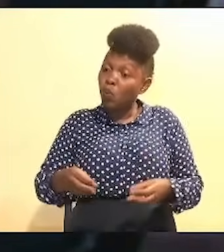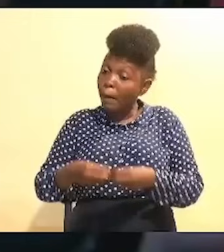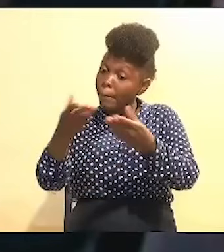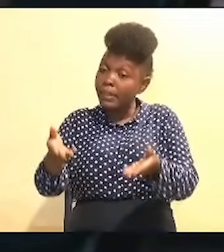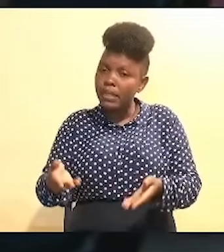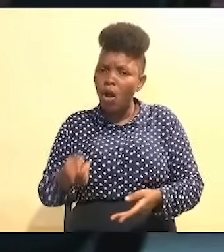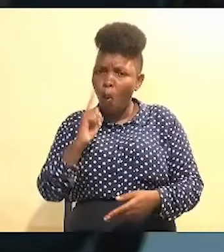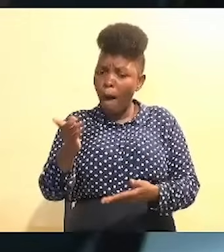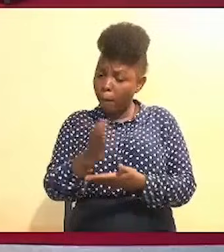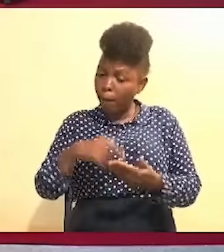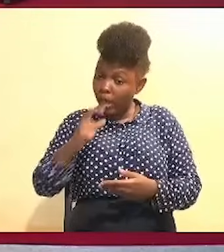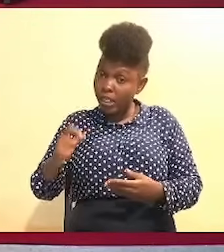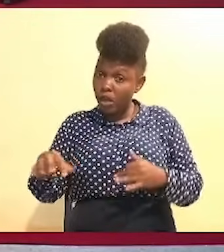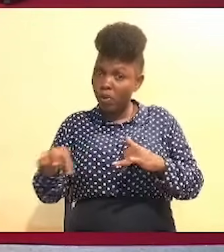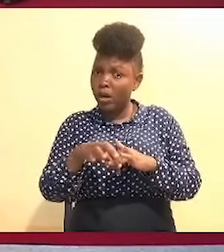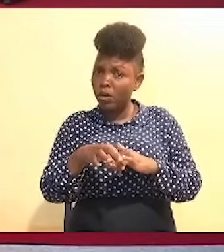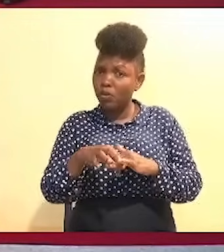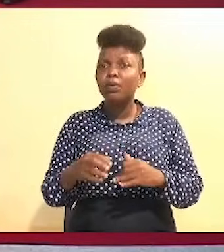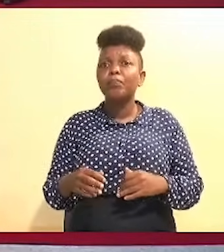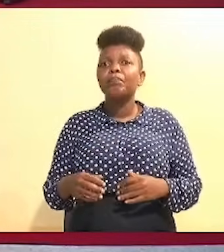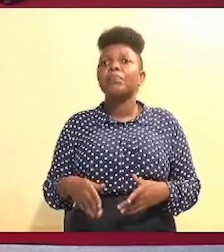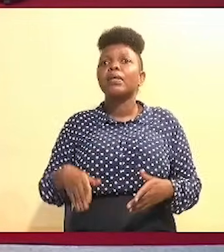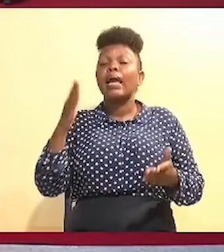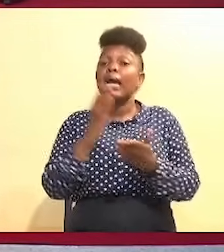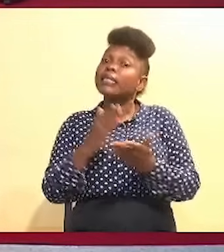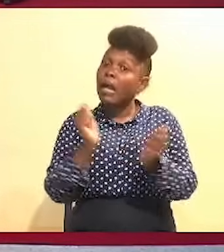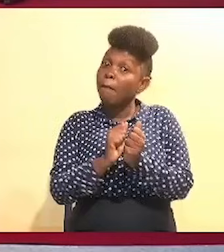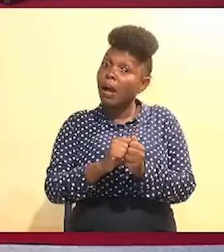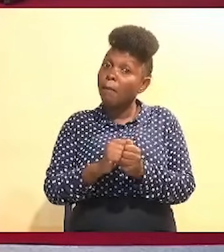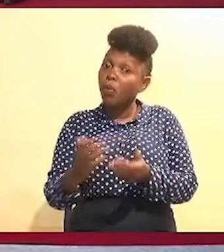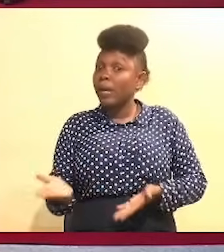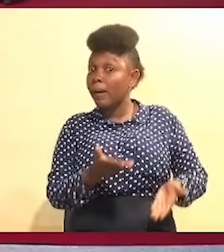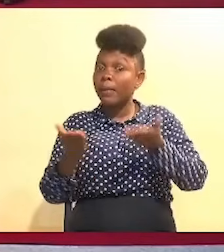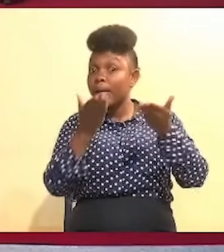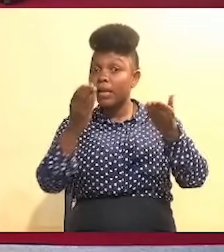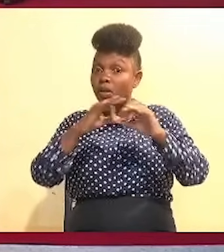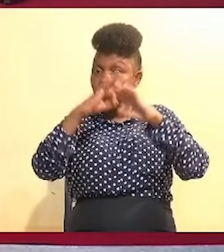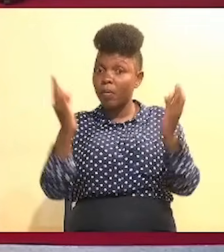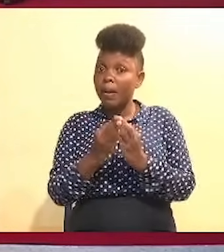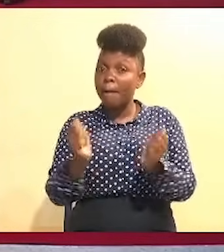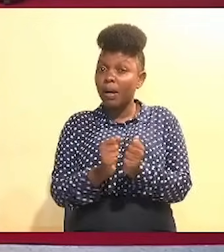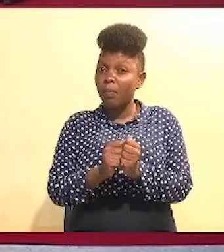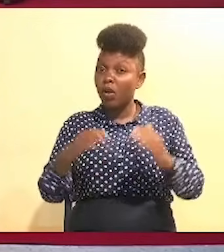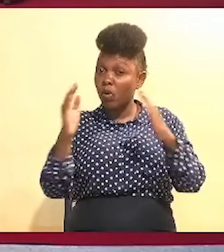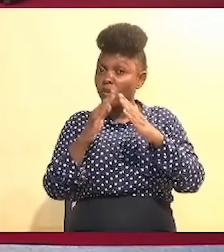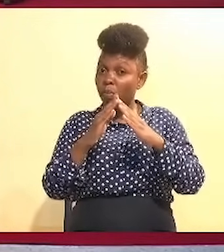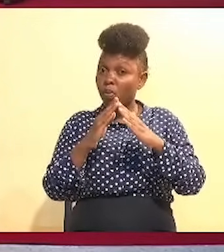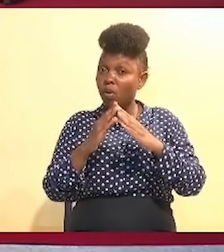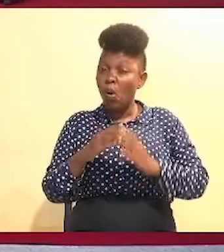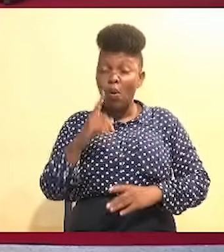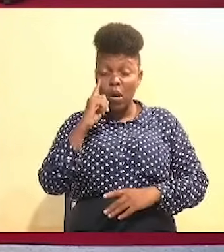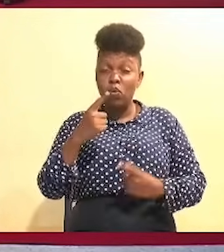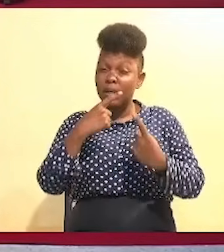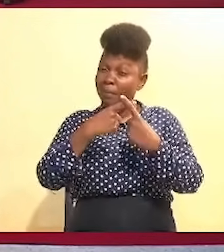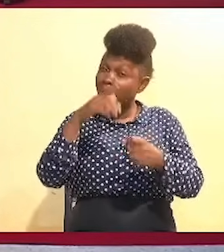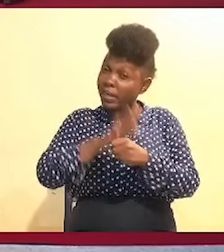ya wanandoa, na Mungu akusaidie usiwe wewe. Katika masuala ya maendeleo ya familia, masuala ya nyumba, unakuta mara nyingi